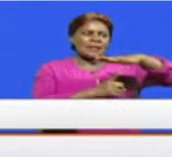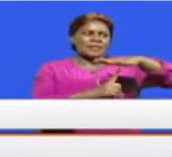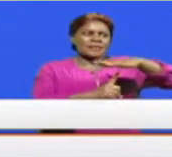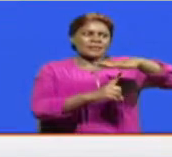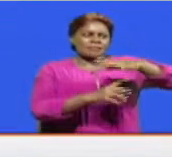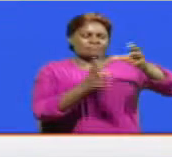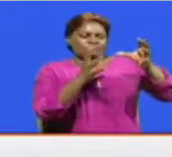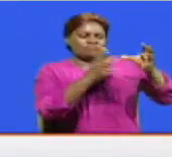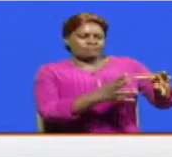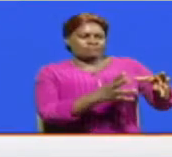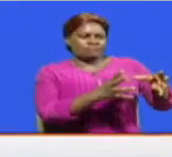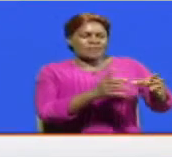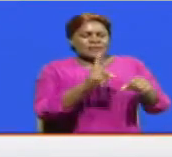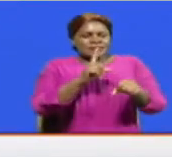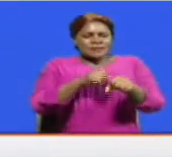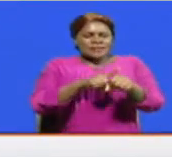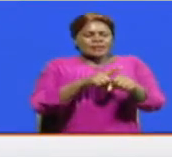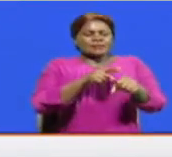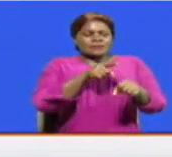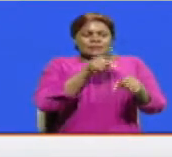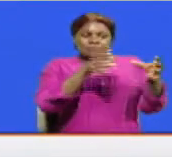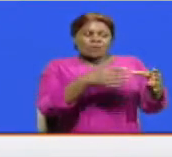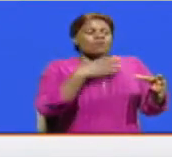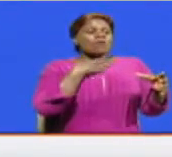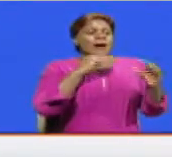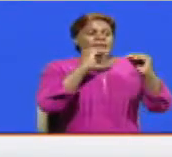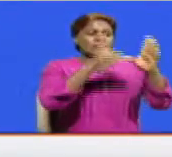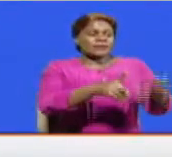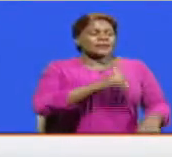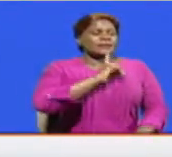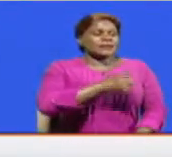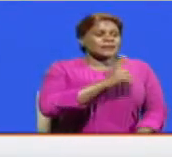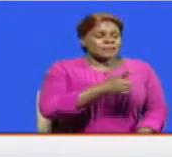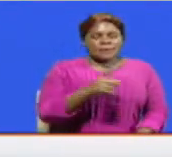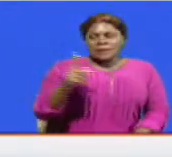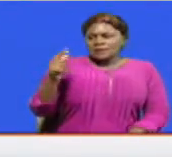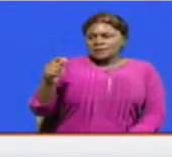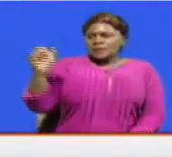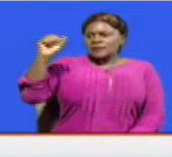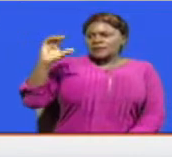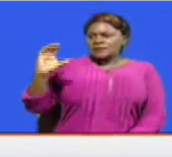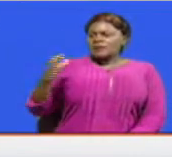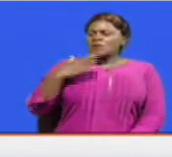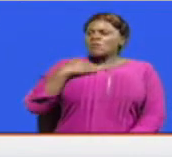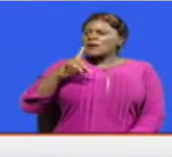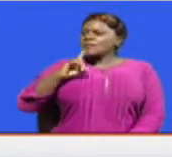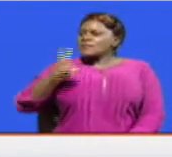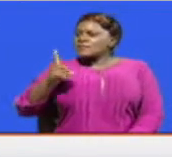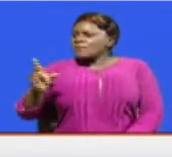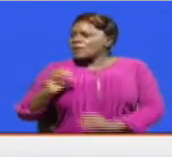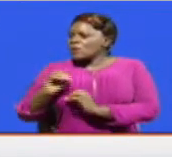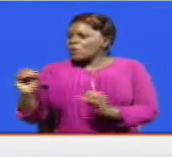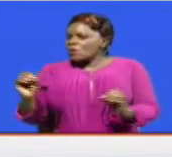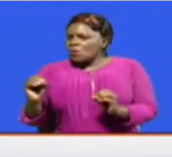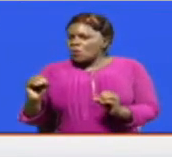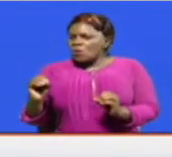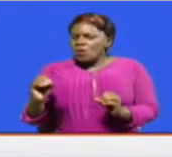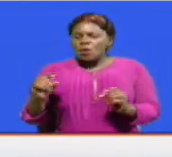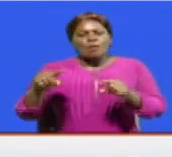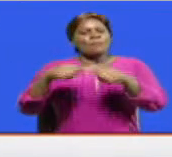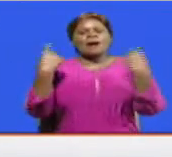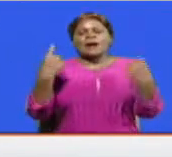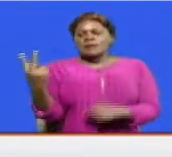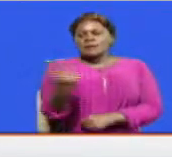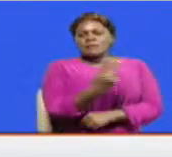side wants the teacher to be disciplined. TSC does not want the teacher to be disciplined. So it's a